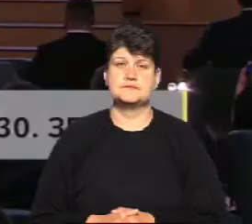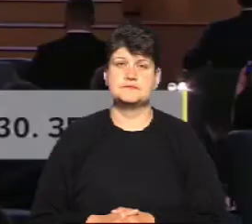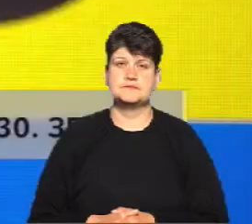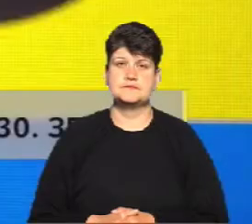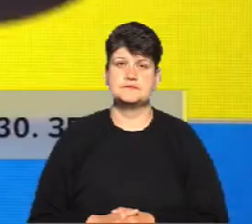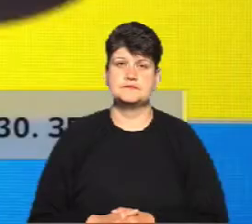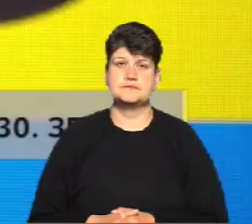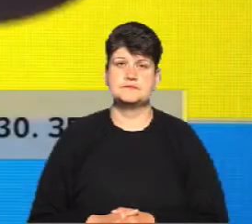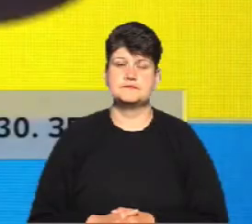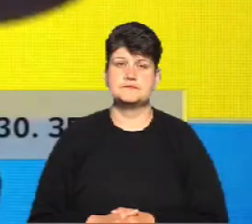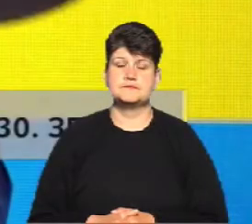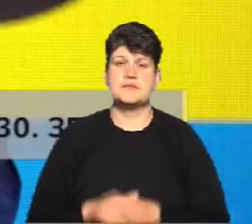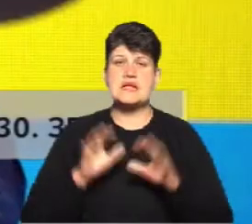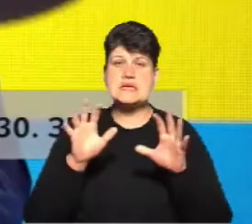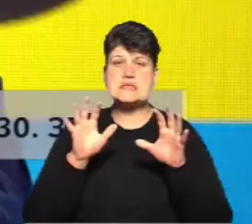Закон